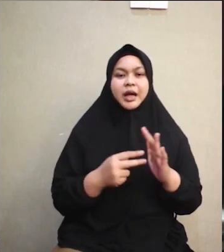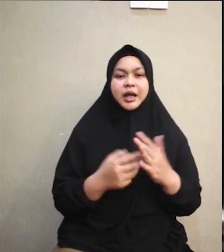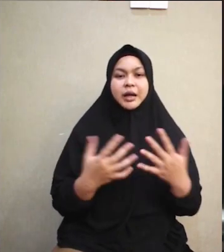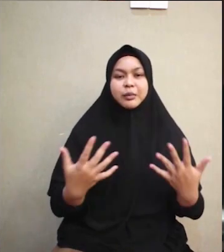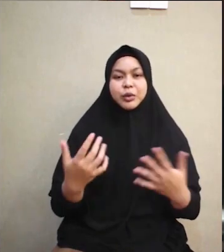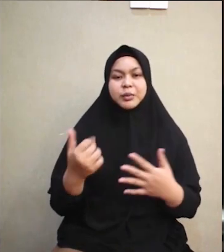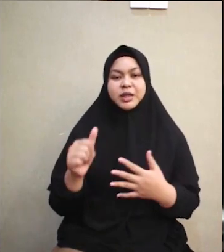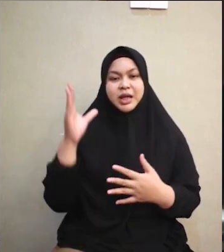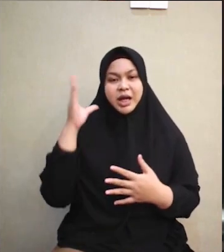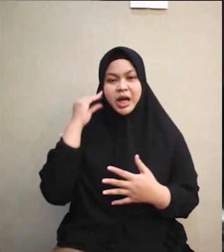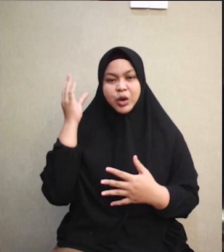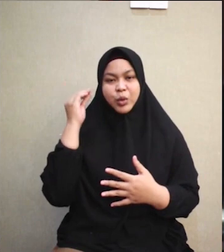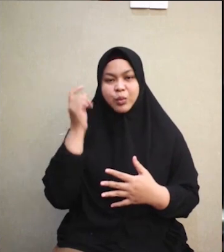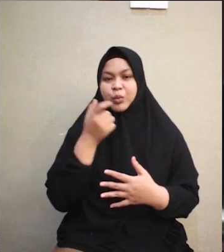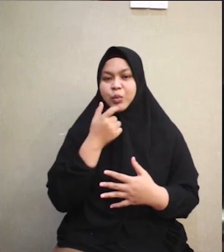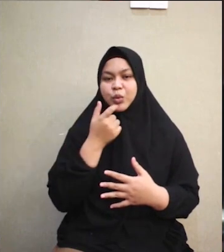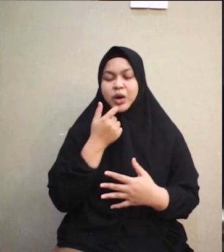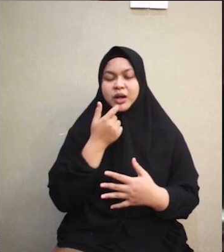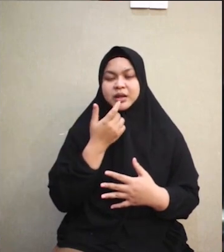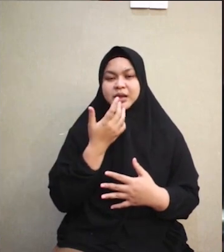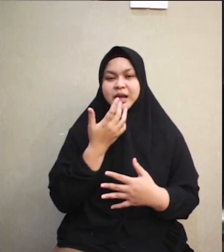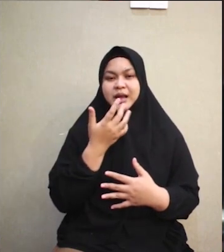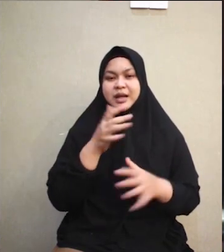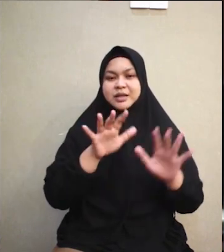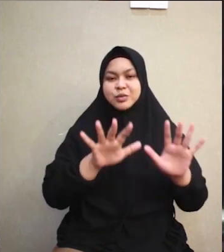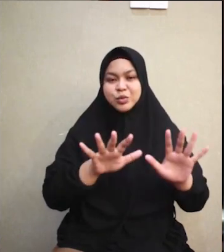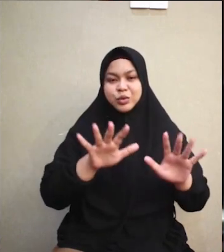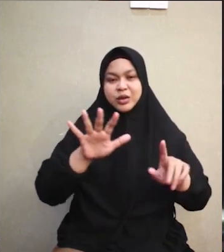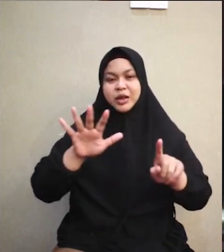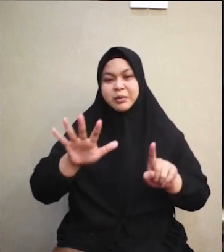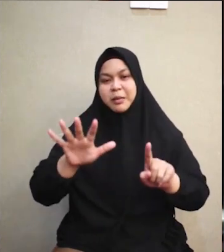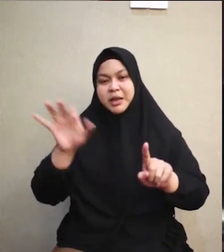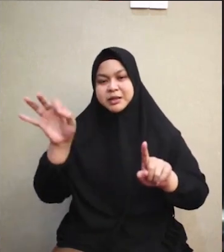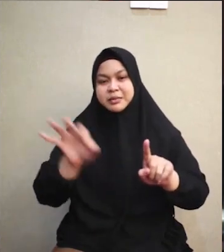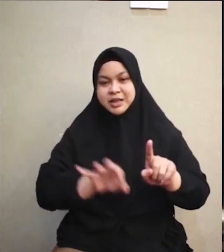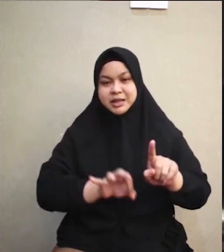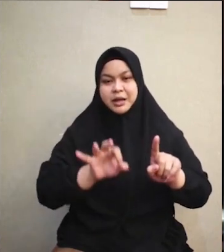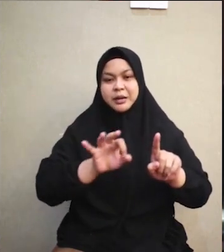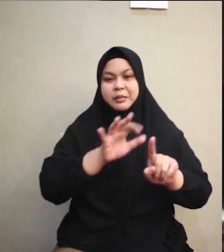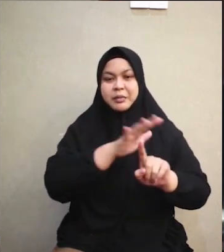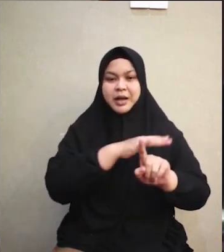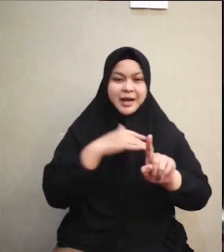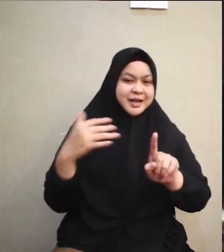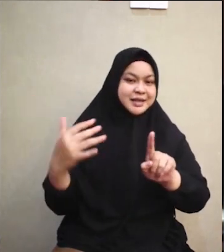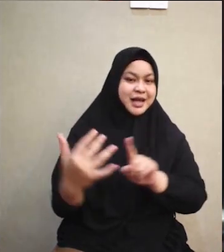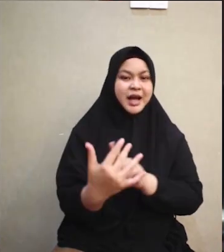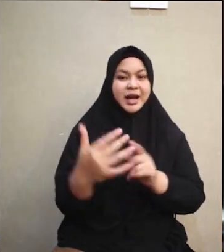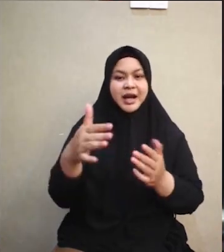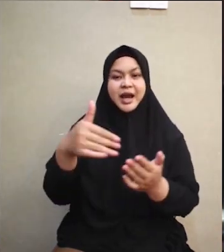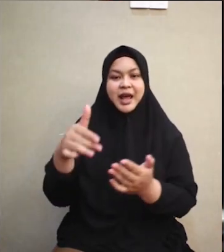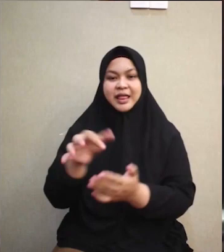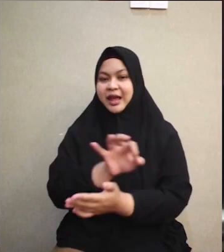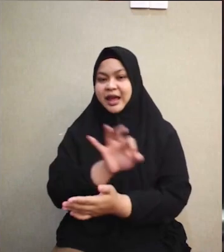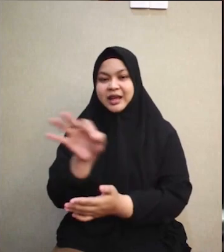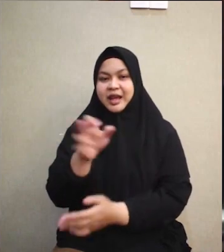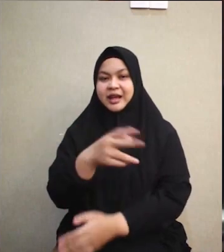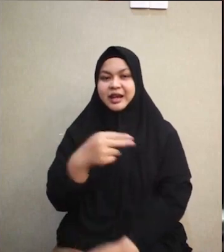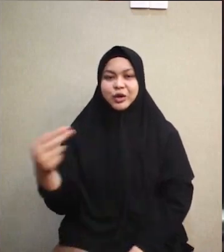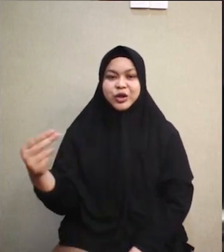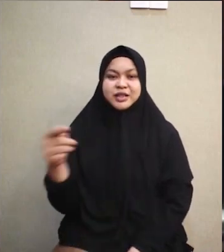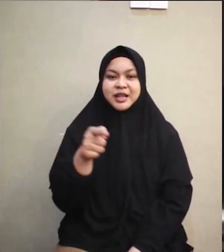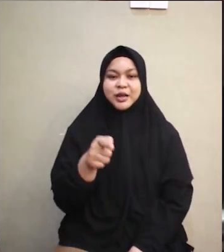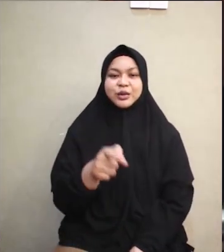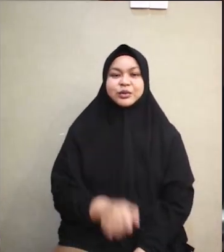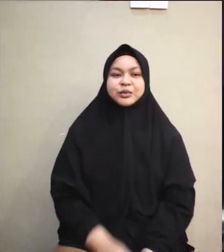sebetulnya bukan hanya isunya 10 atau 15% masyarakat yang datanya nggak ada di Indonesia